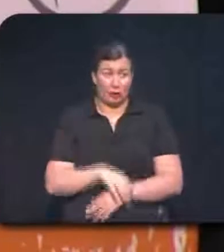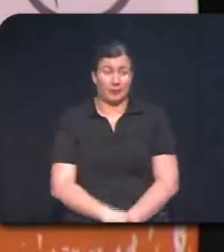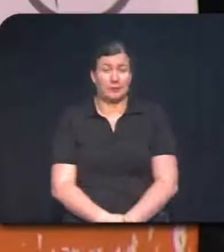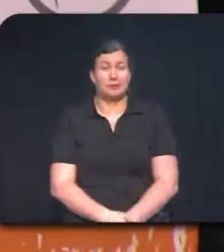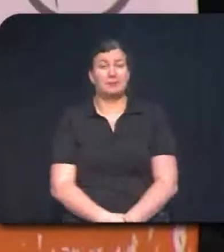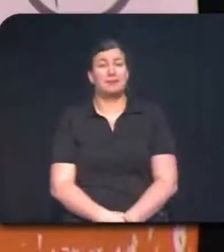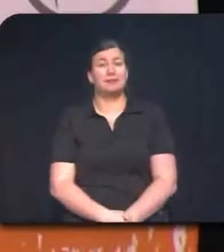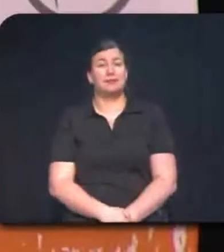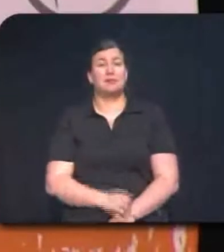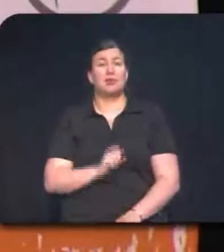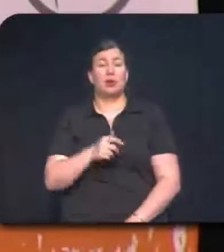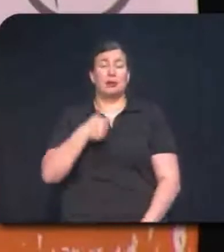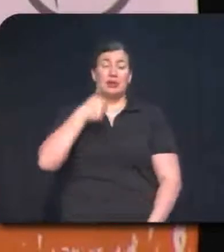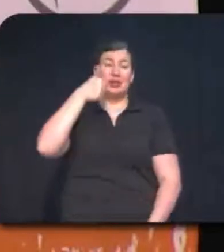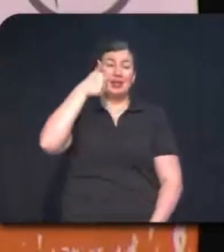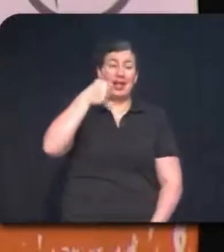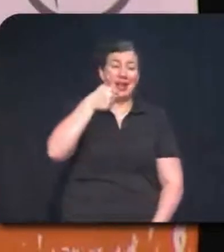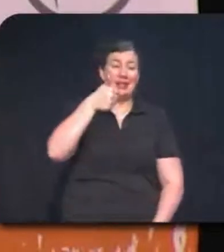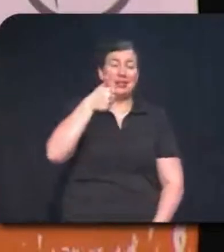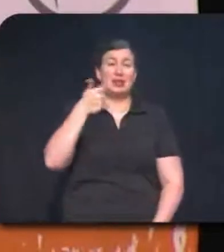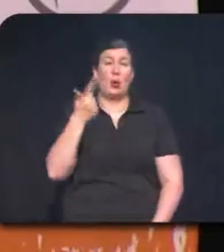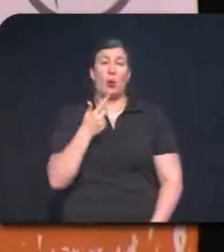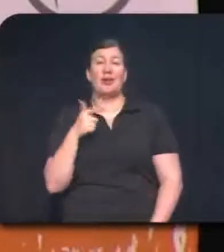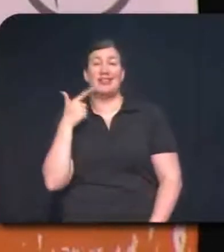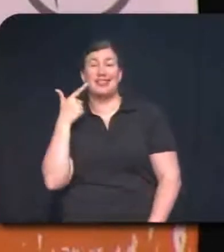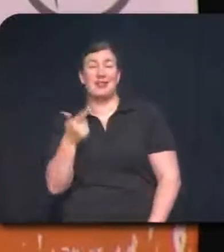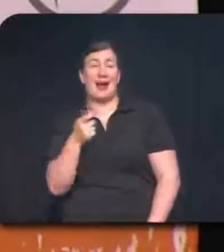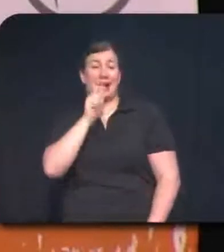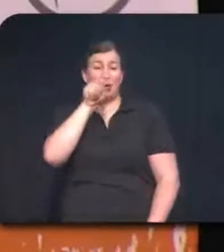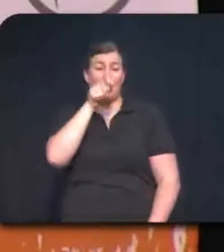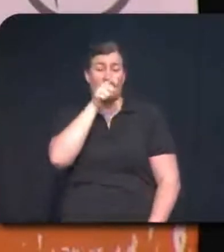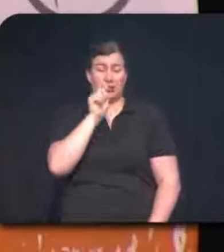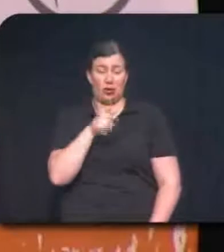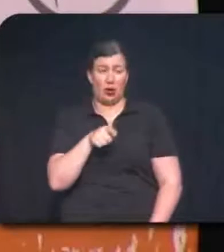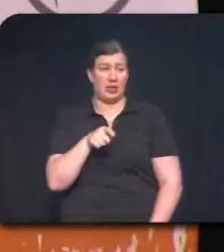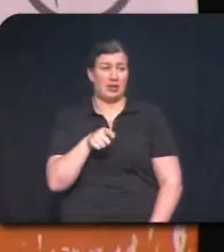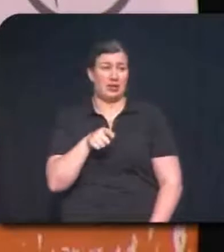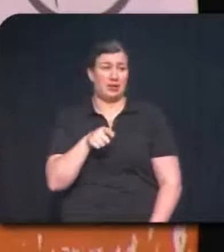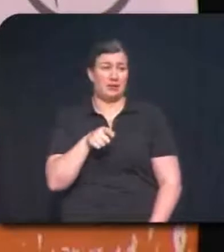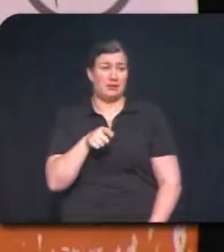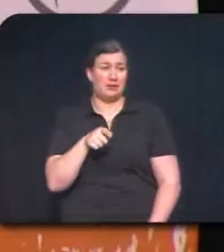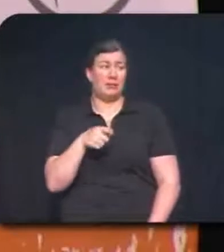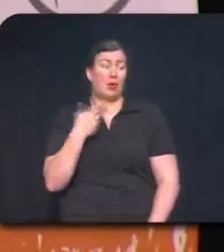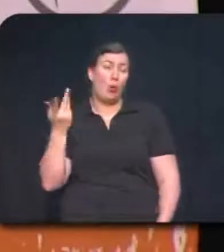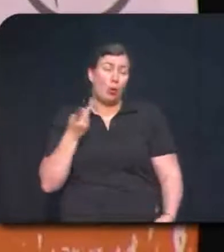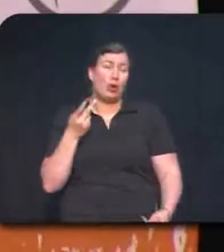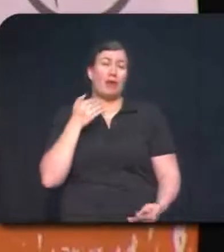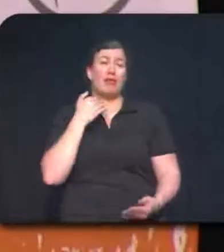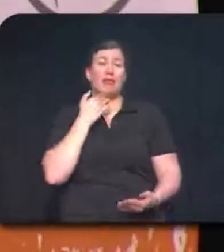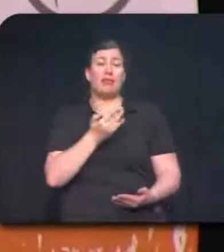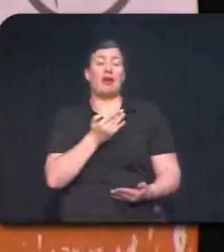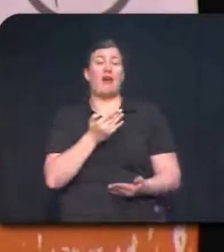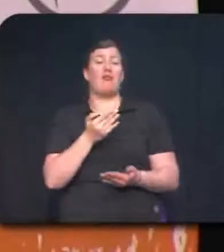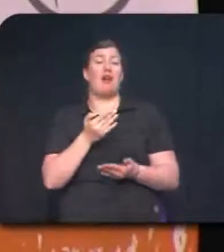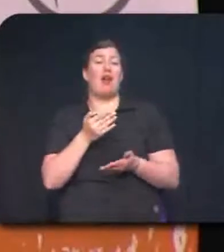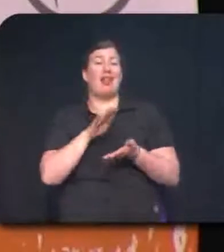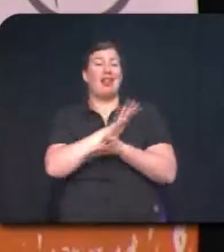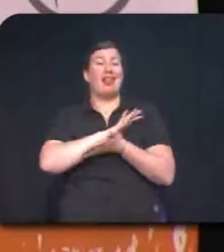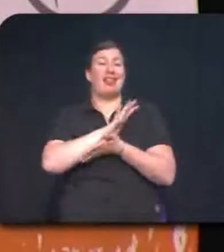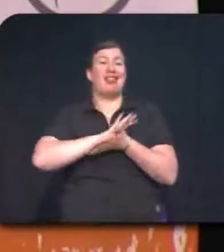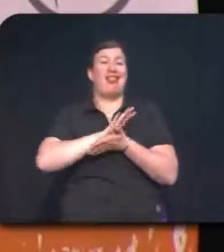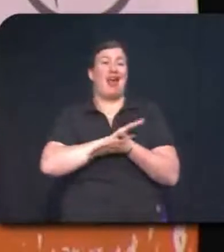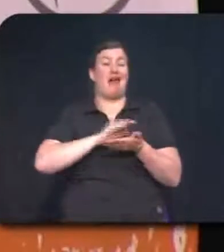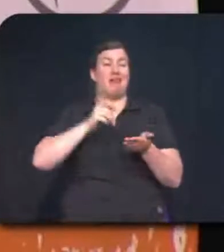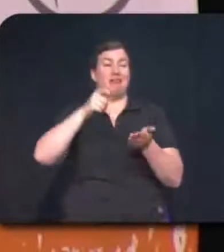also entweder 1 oder 2 ankreuzen ihr könnt auch einen leeren Stimmzettel abgeben das dann eine Enthaltung